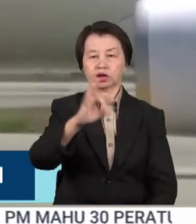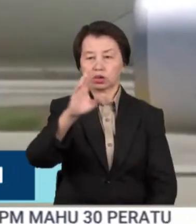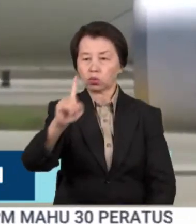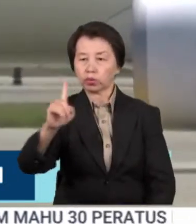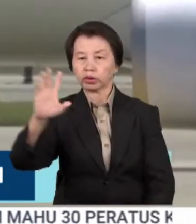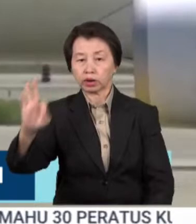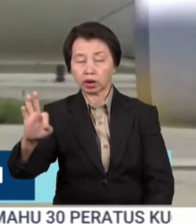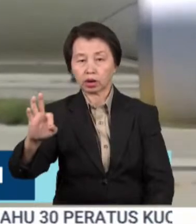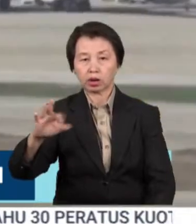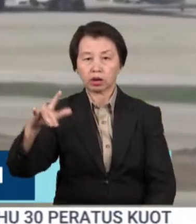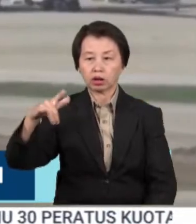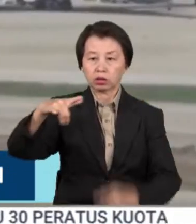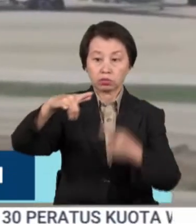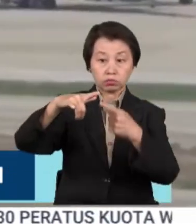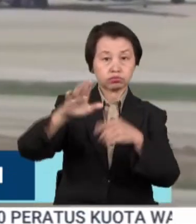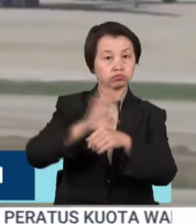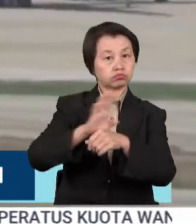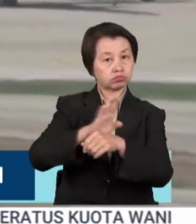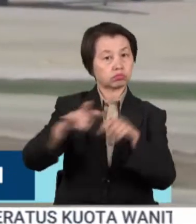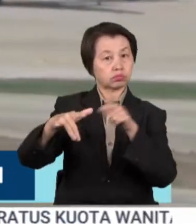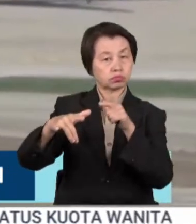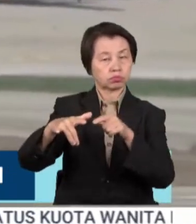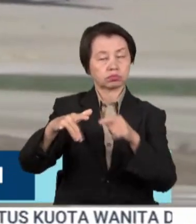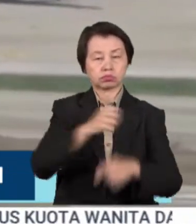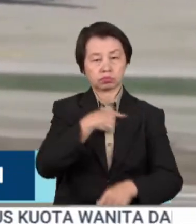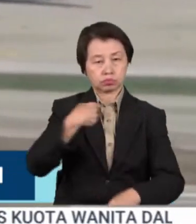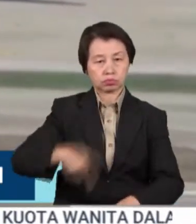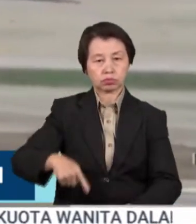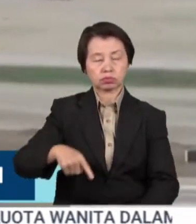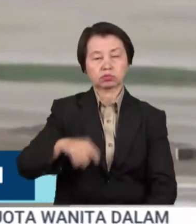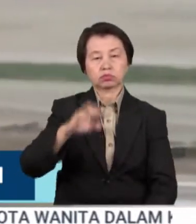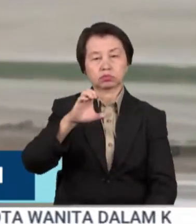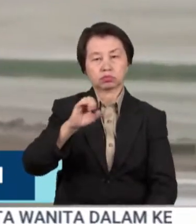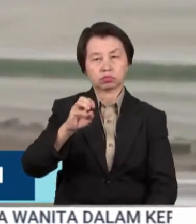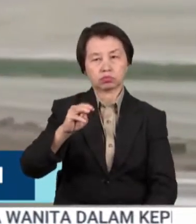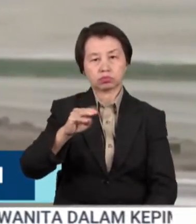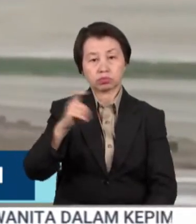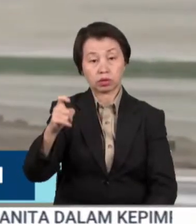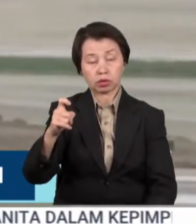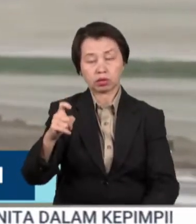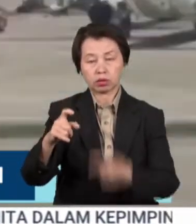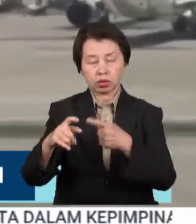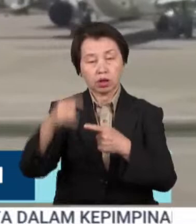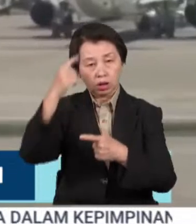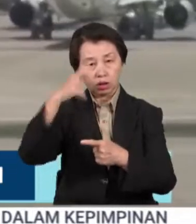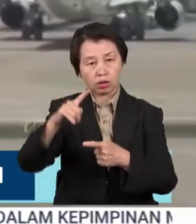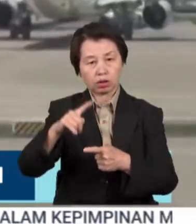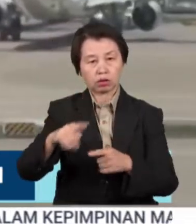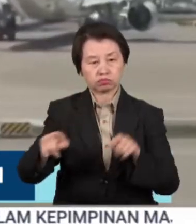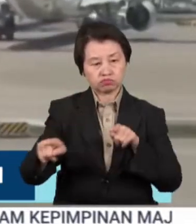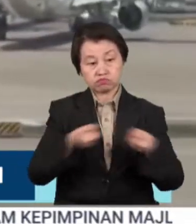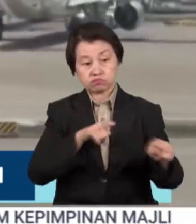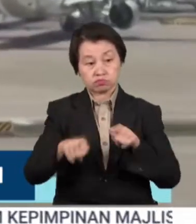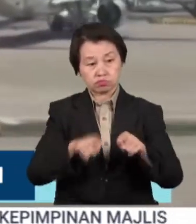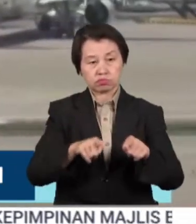C919, Commercial Aviation Corp of China, COMAC, memindah pesawat berkenaan untuk menyaingi